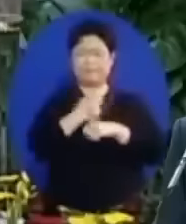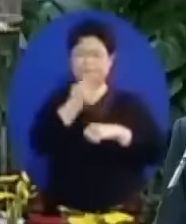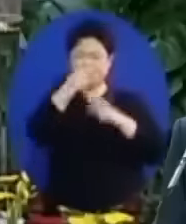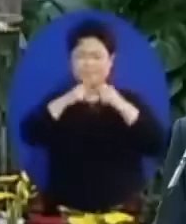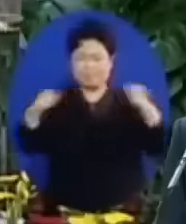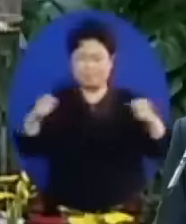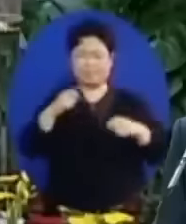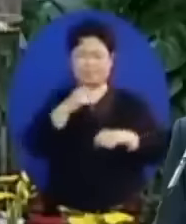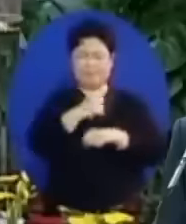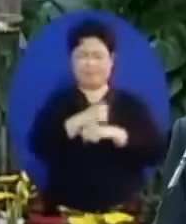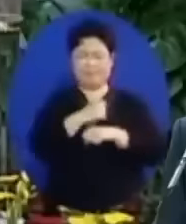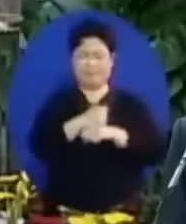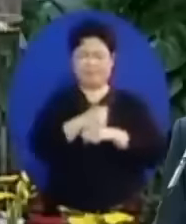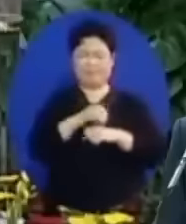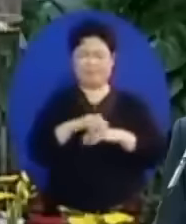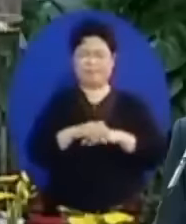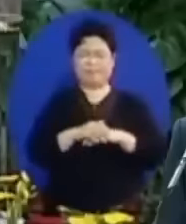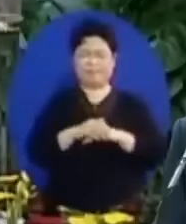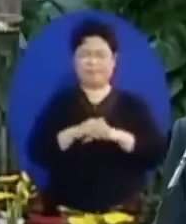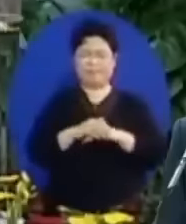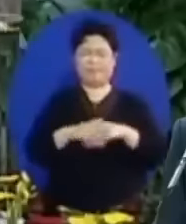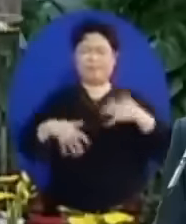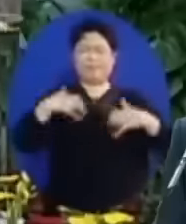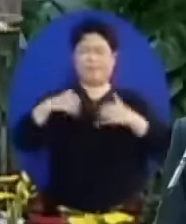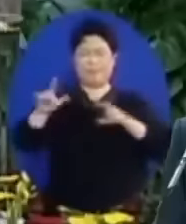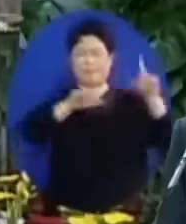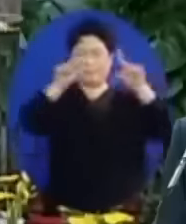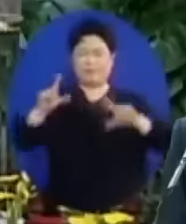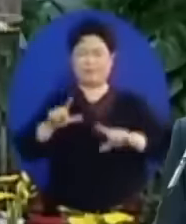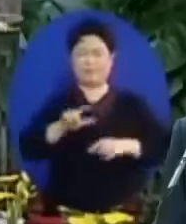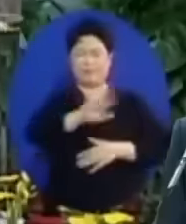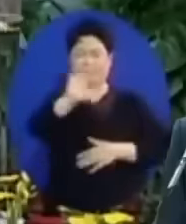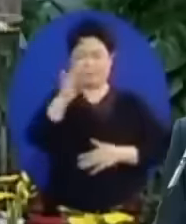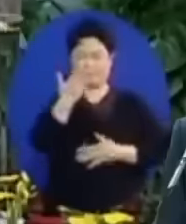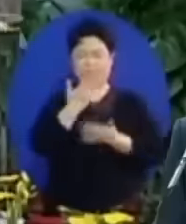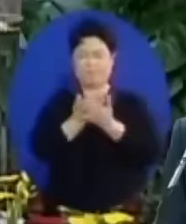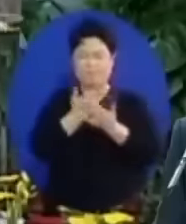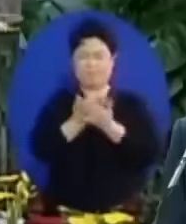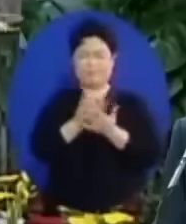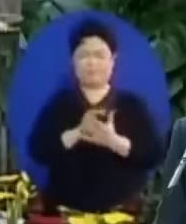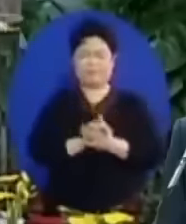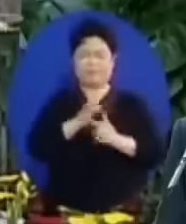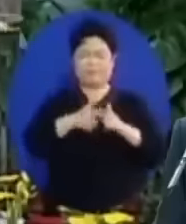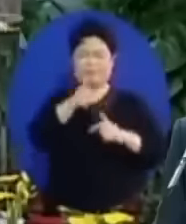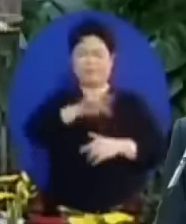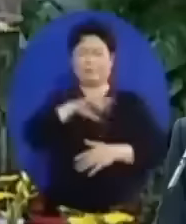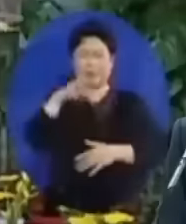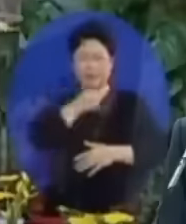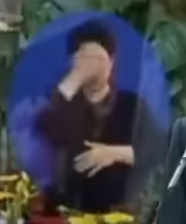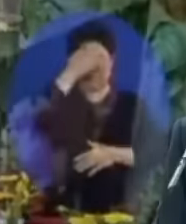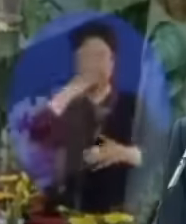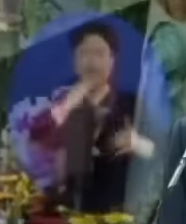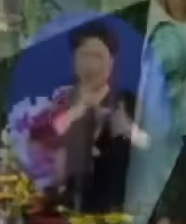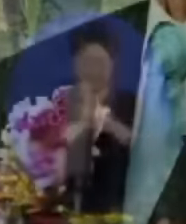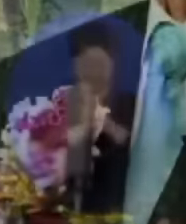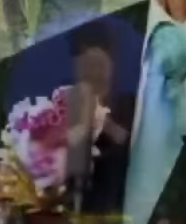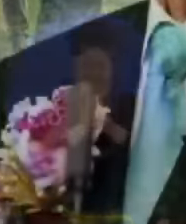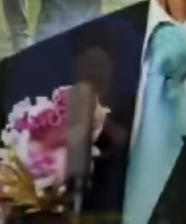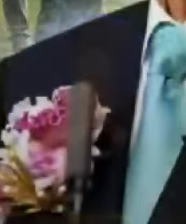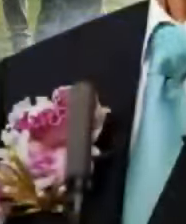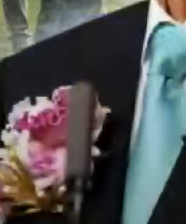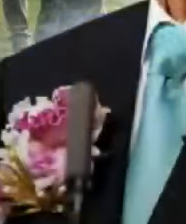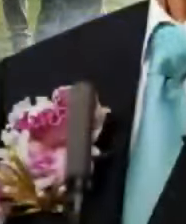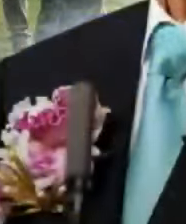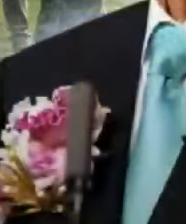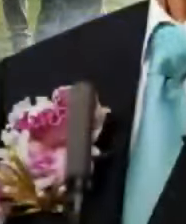장수하고 기쁘게 사는 우리들이 되게 도와주시옵소서. 예수님 이름으로 기도합니다. 아멘.